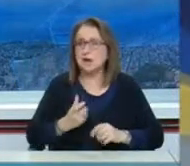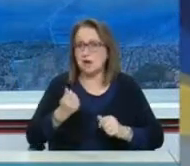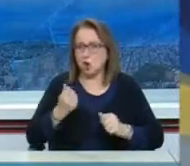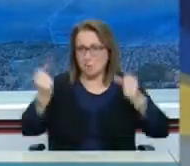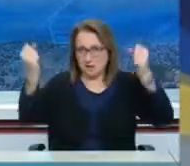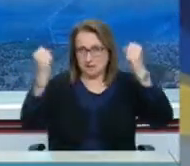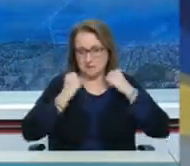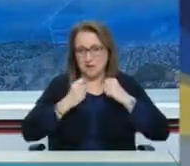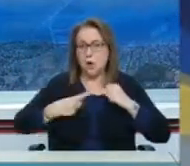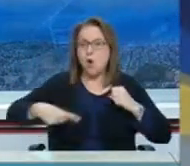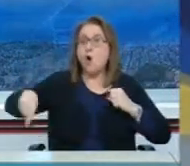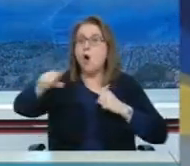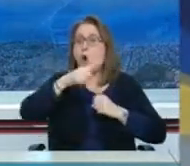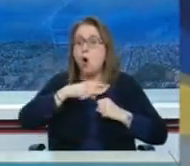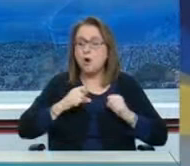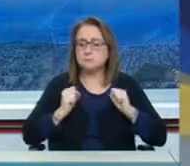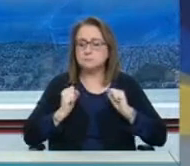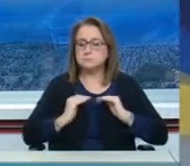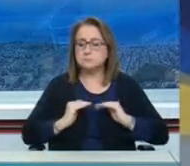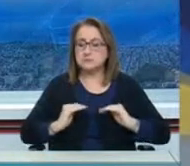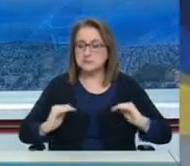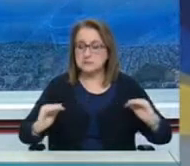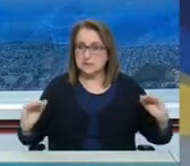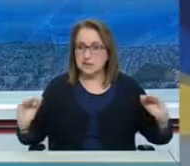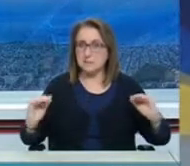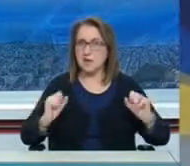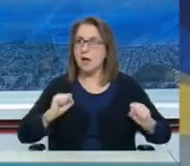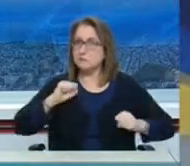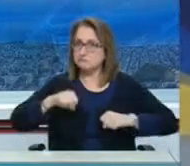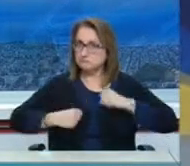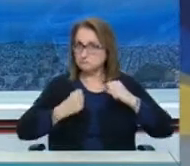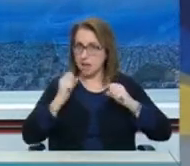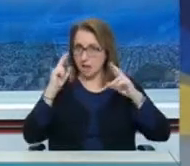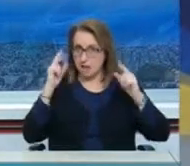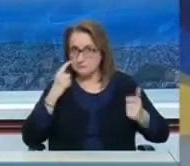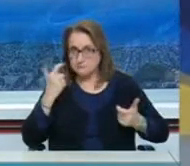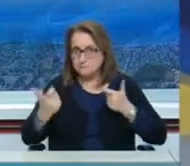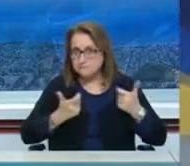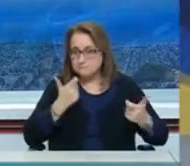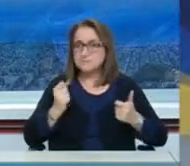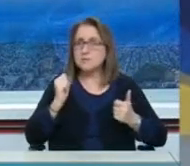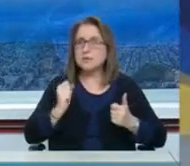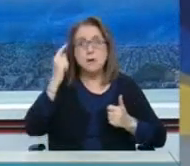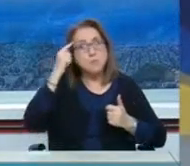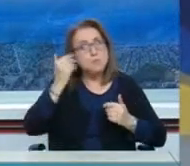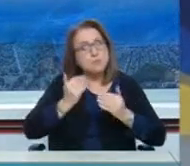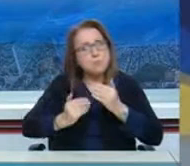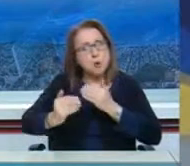εγρήγορση και προνοητικότητα. Η κυβέρνηση μεθοδικά και